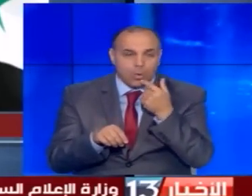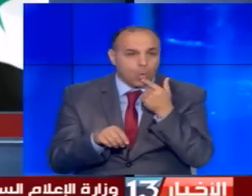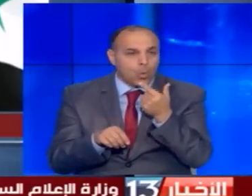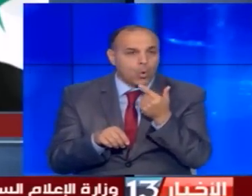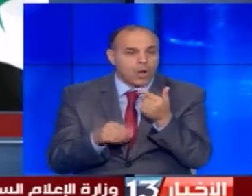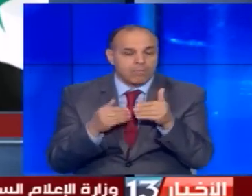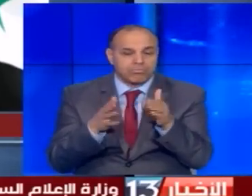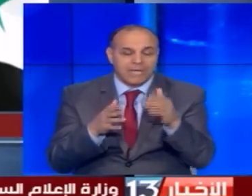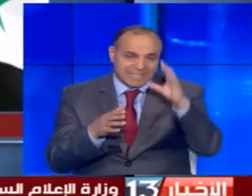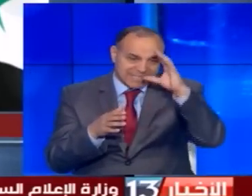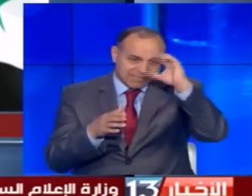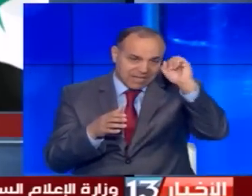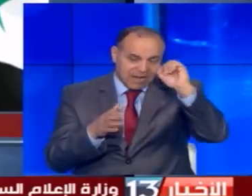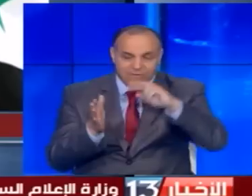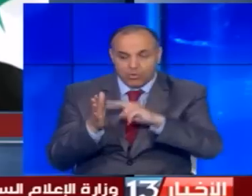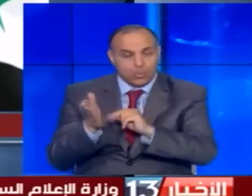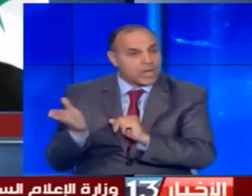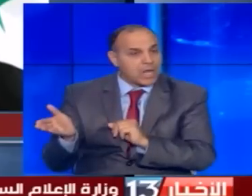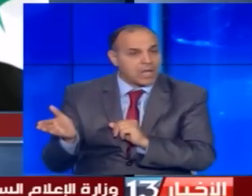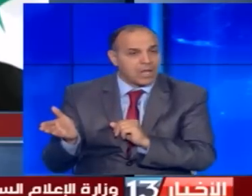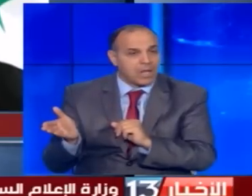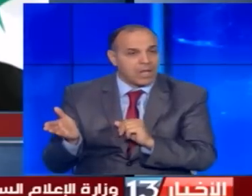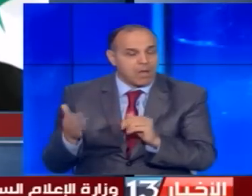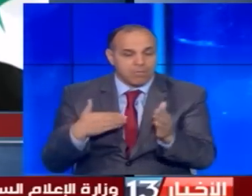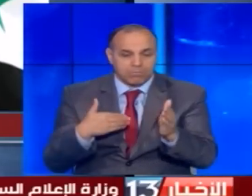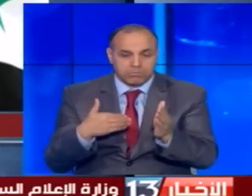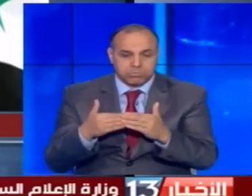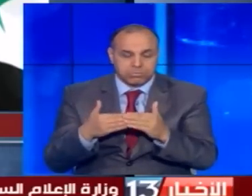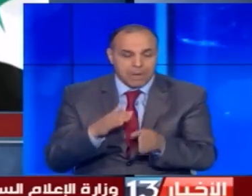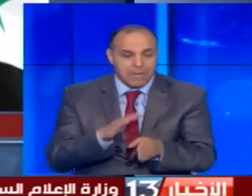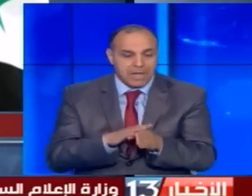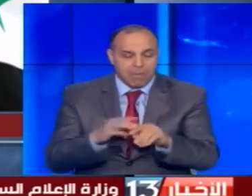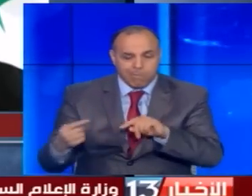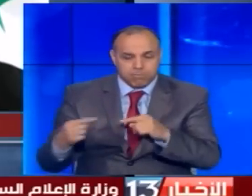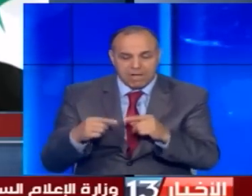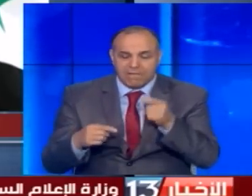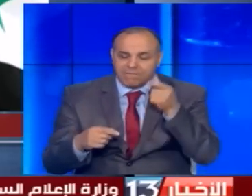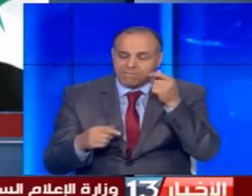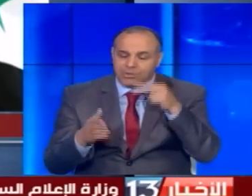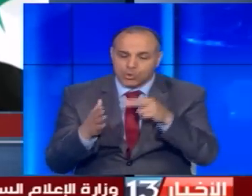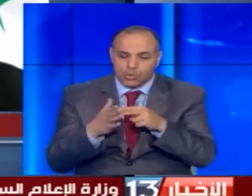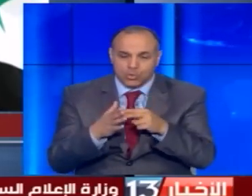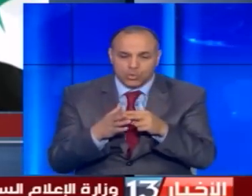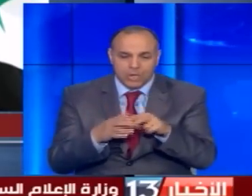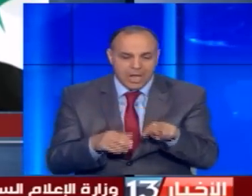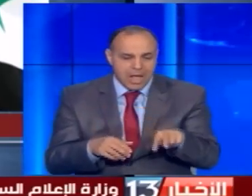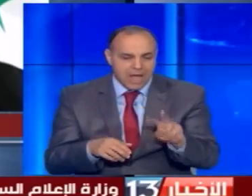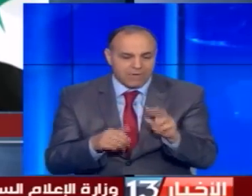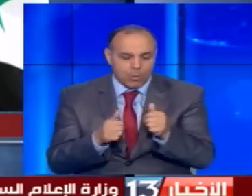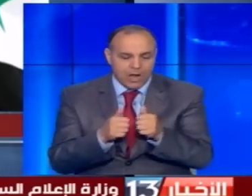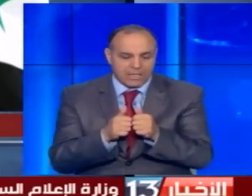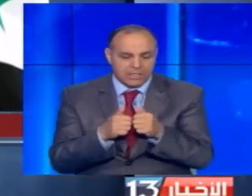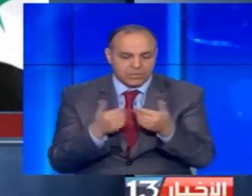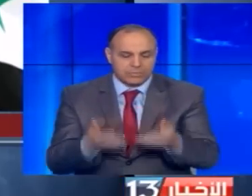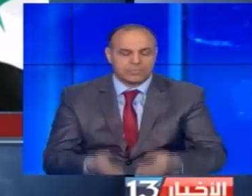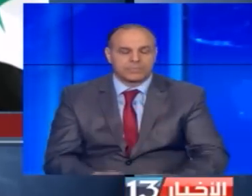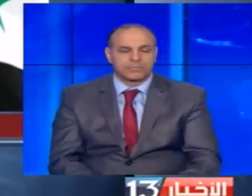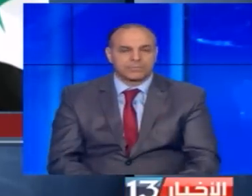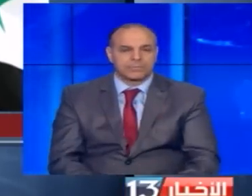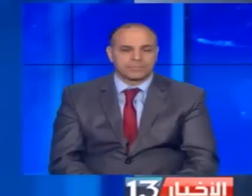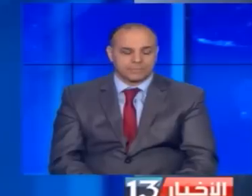إعادة فتح سفارتهم بسوريا، وهي المغلقة منذ بداية الصراع السوري الذي اندلع سنة 2011.